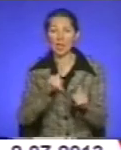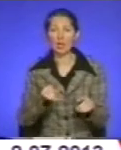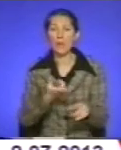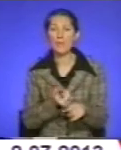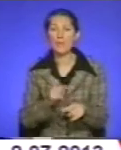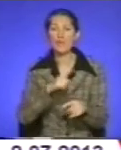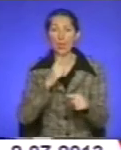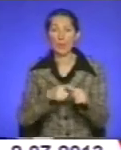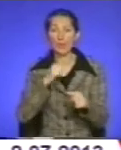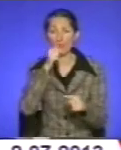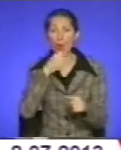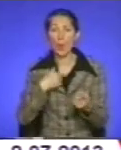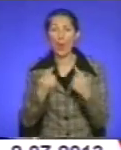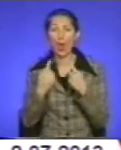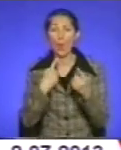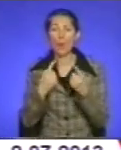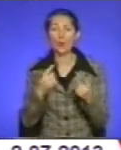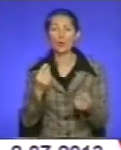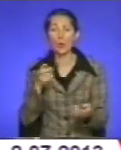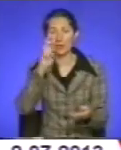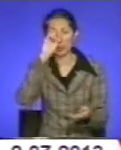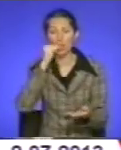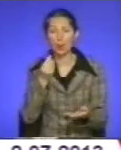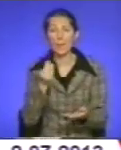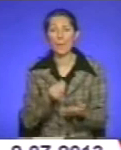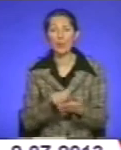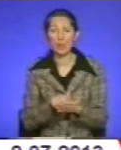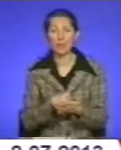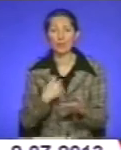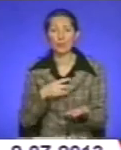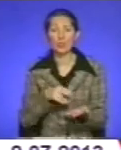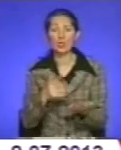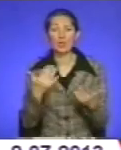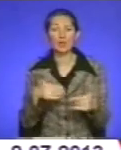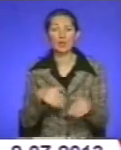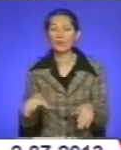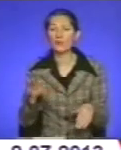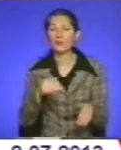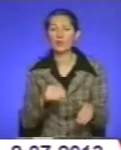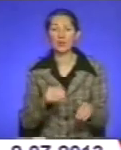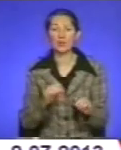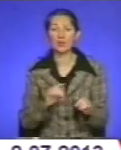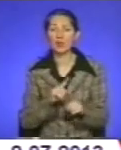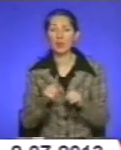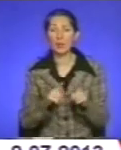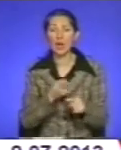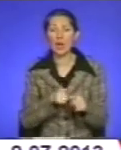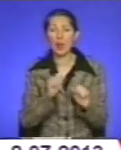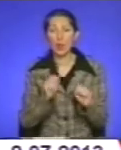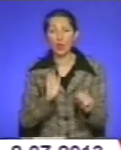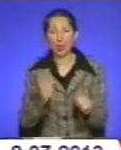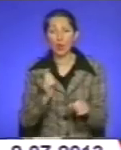півроку ми вже обговорювали бюджет. Ми пішли вже на всі уступки, які тільки можна було зробити при формуванні